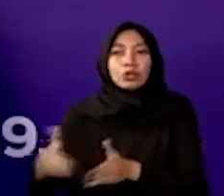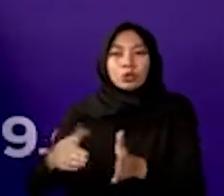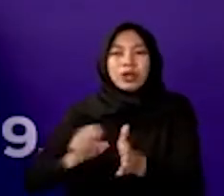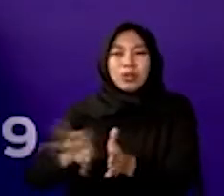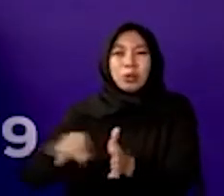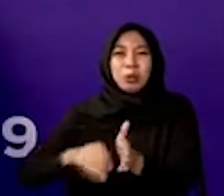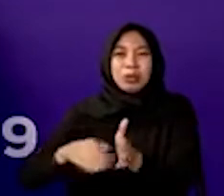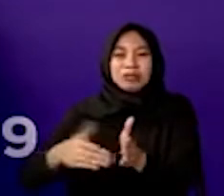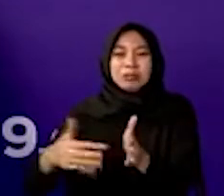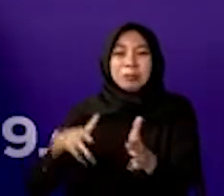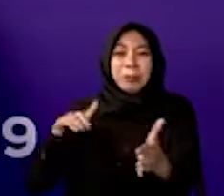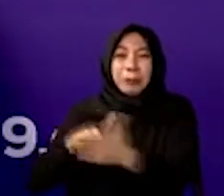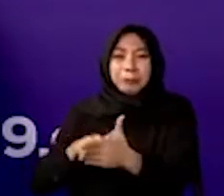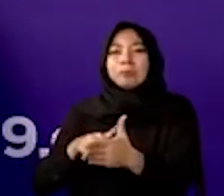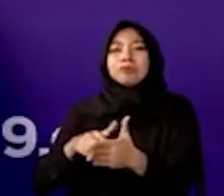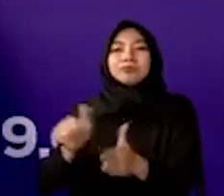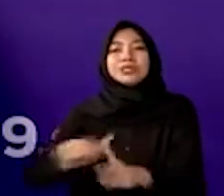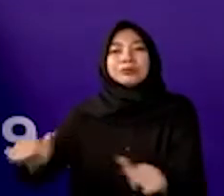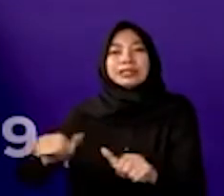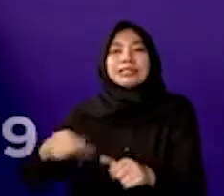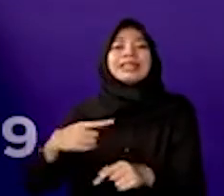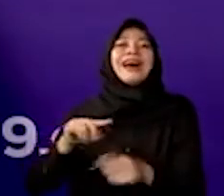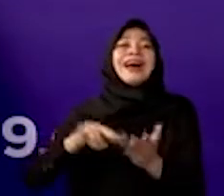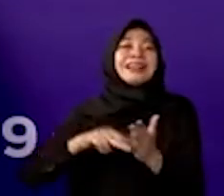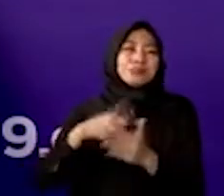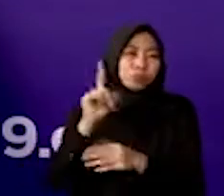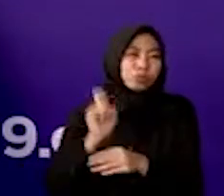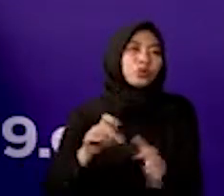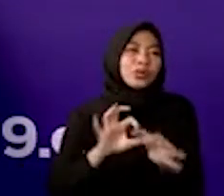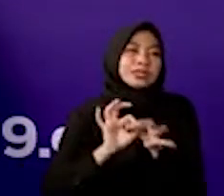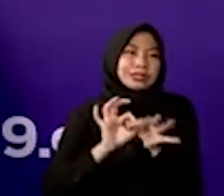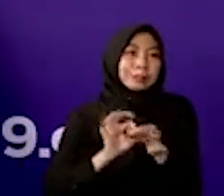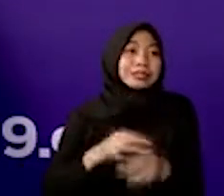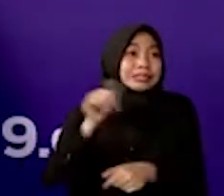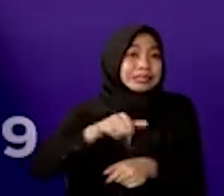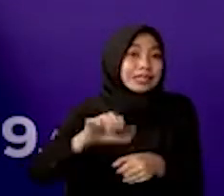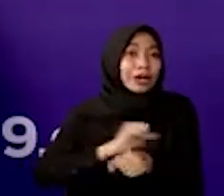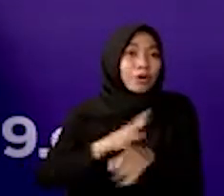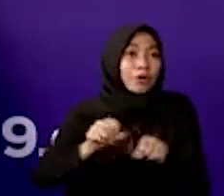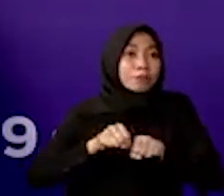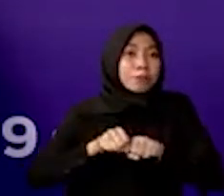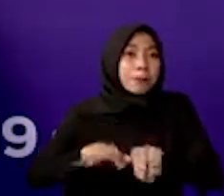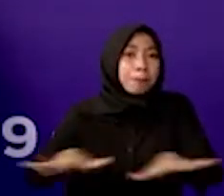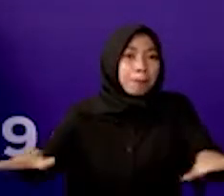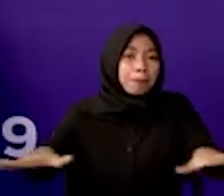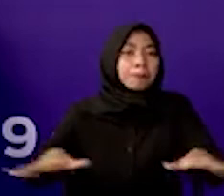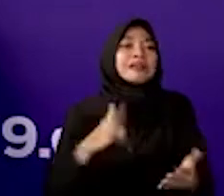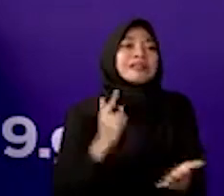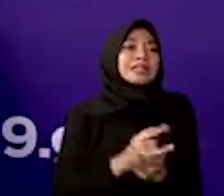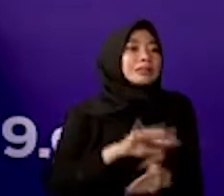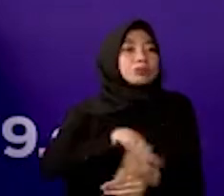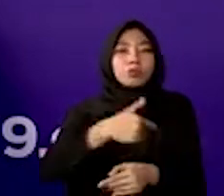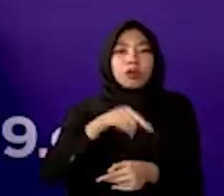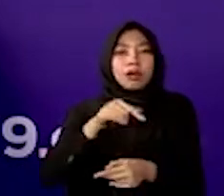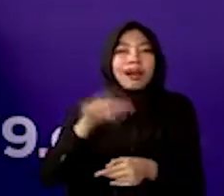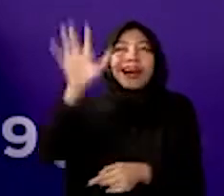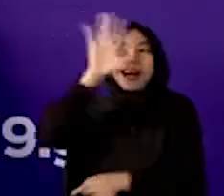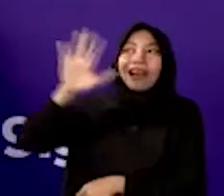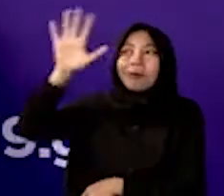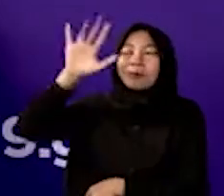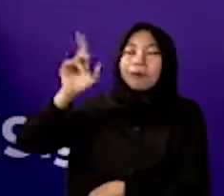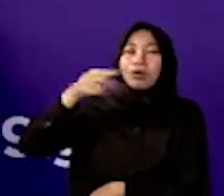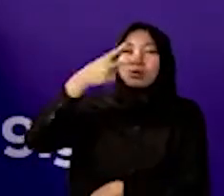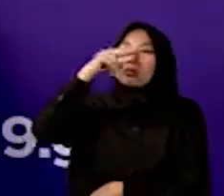tersumbat nah ini semuanya dibutuhkan kerja sama dalam kondisi pandemi ini kita juga dituntut untuk bisa memperhatikan alam